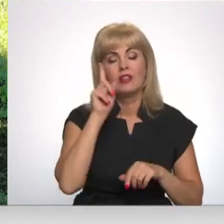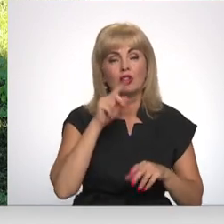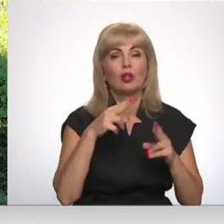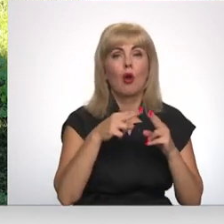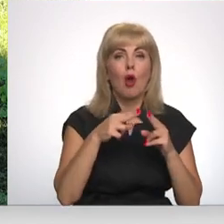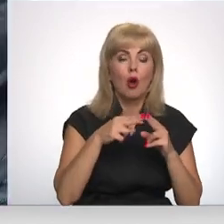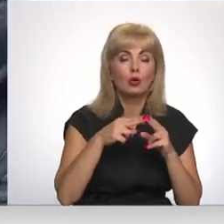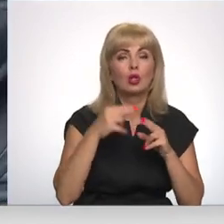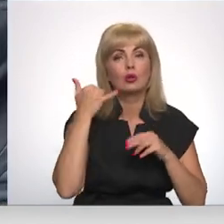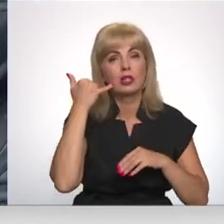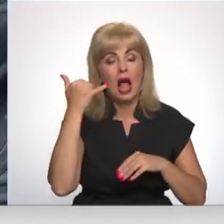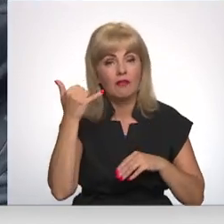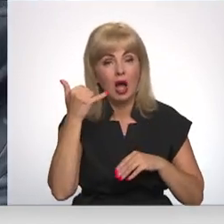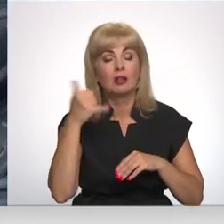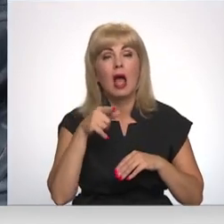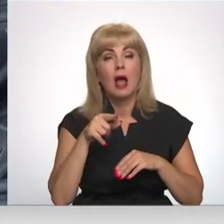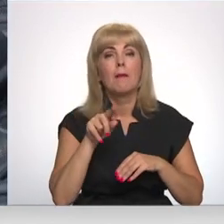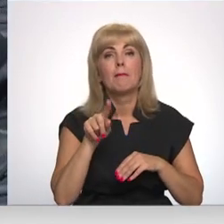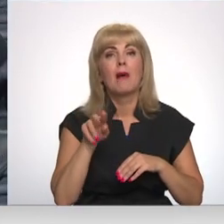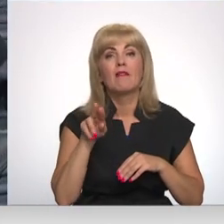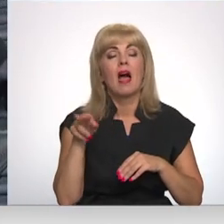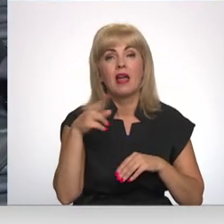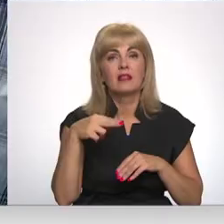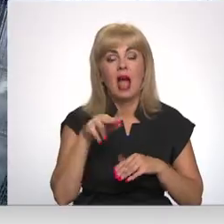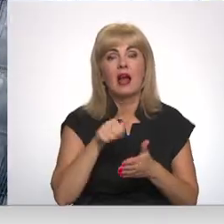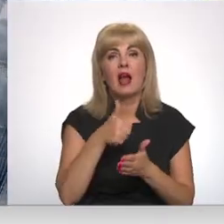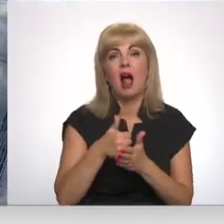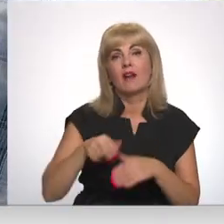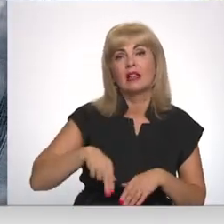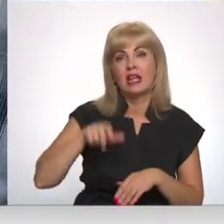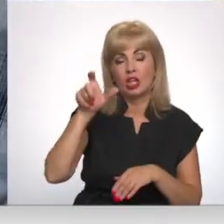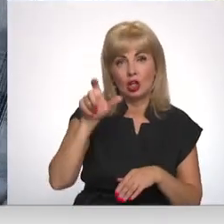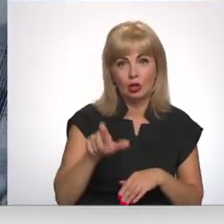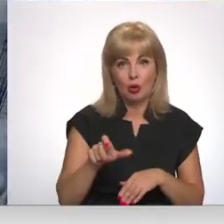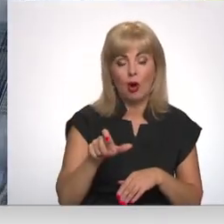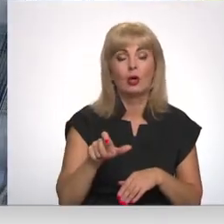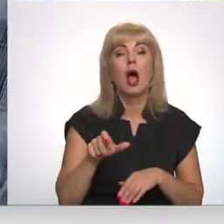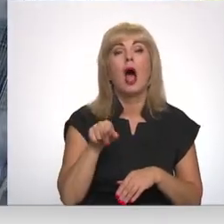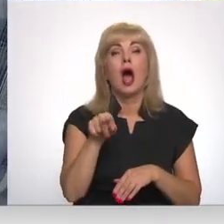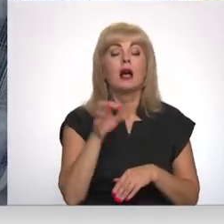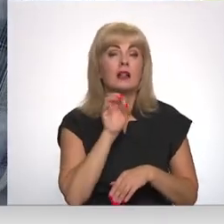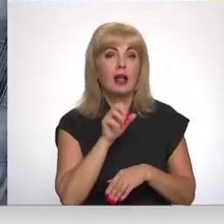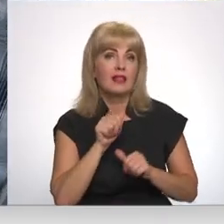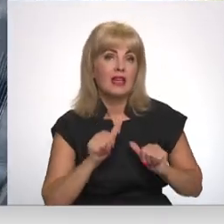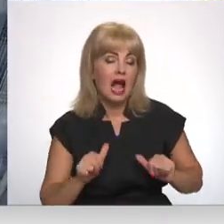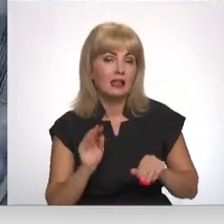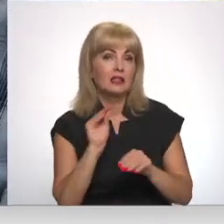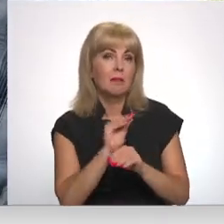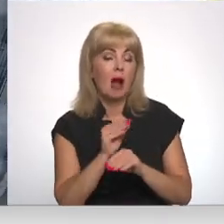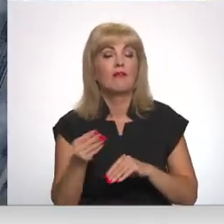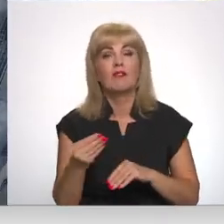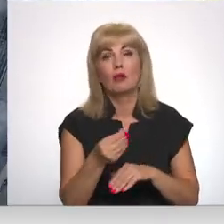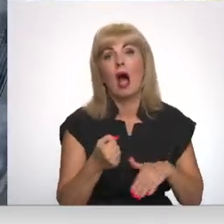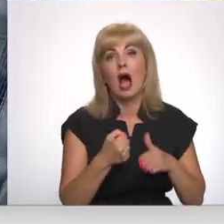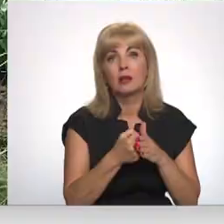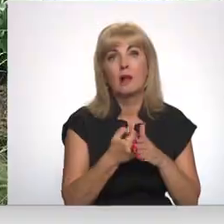kontaktus, kontakttauruņus. Pārtikas veterinārā dienesta ģenerāldirektors Māris Balodis RTV uzsver, ka dienests papildu finansiālo